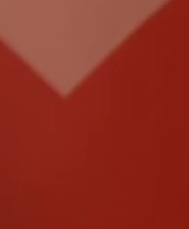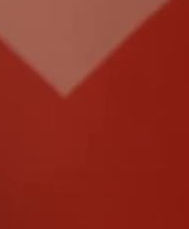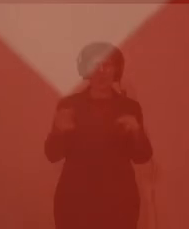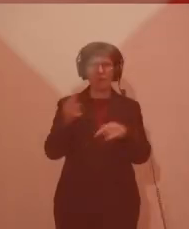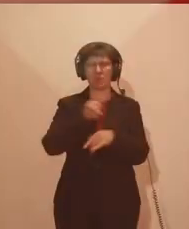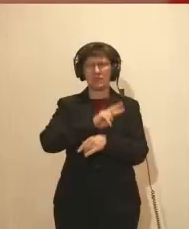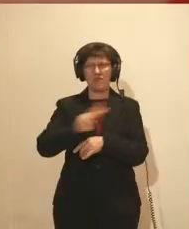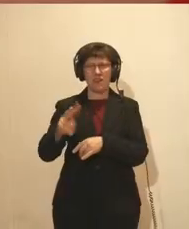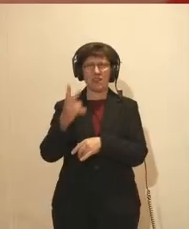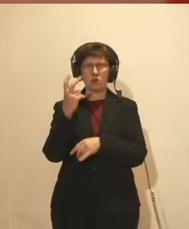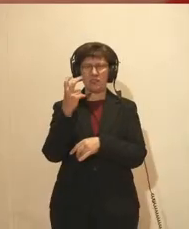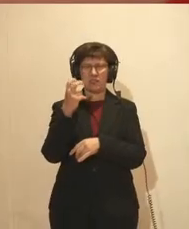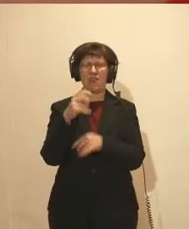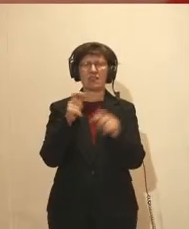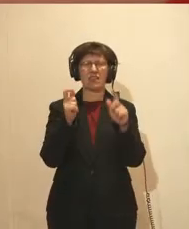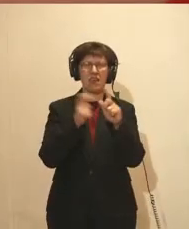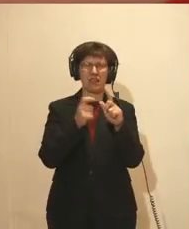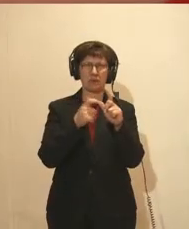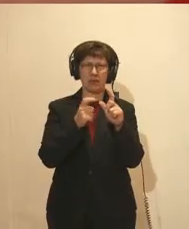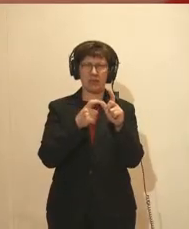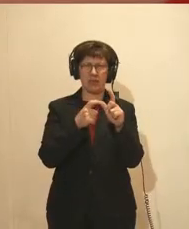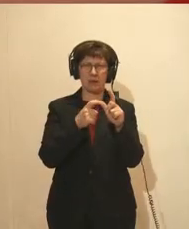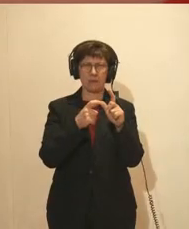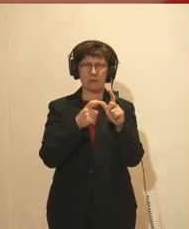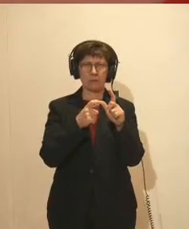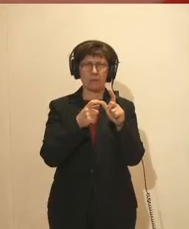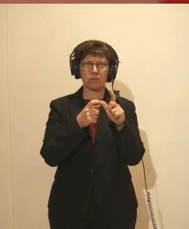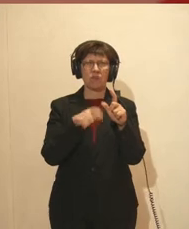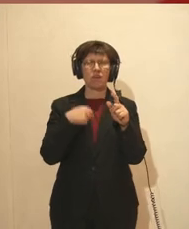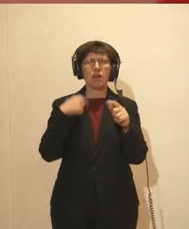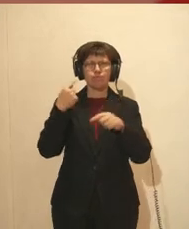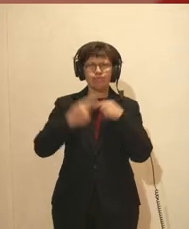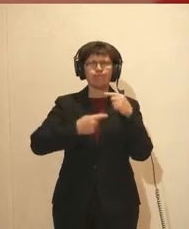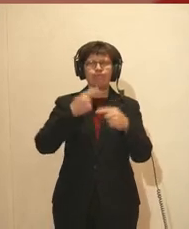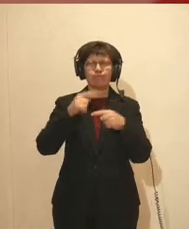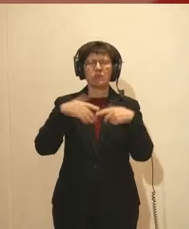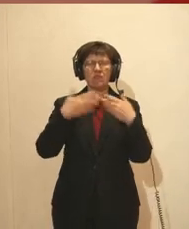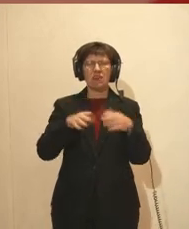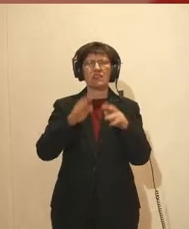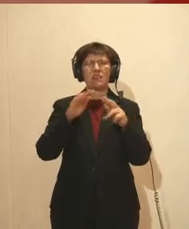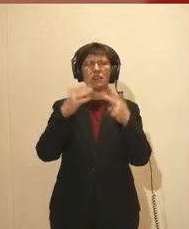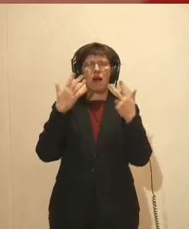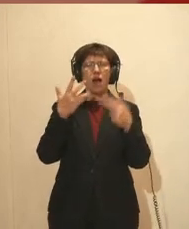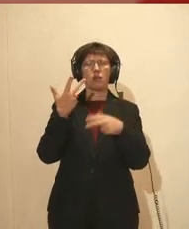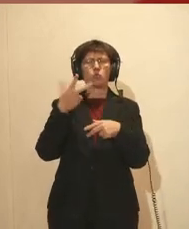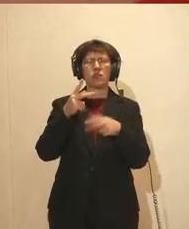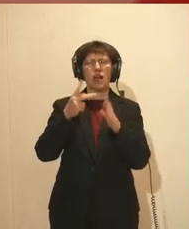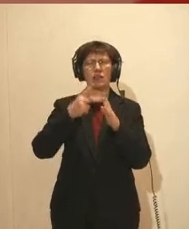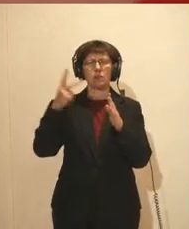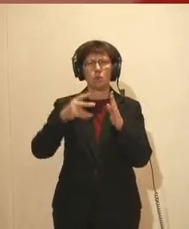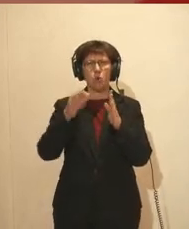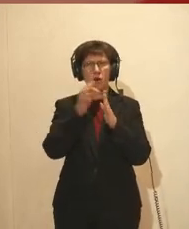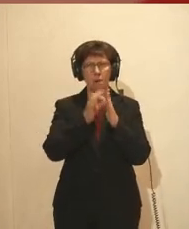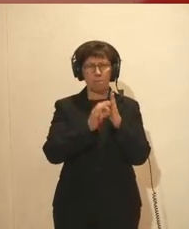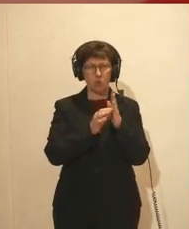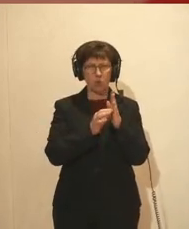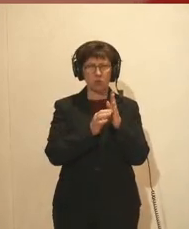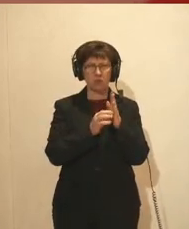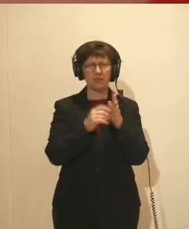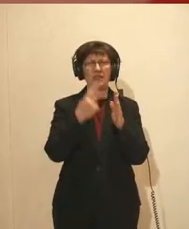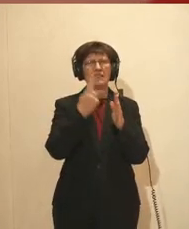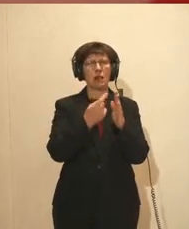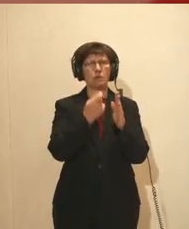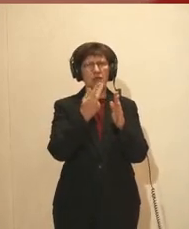2020 der spd die wir verbracht haben mit insgesamt 38 programmpunkten ihr habt